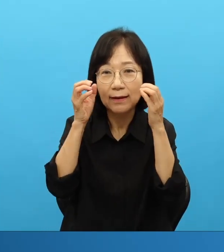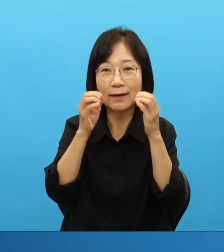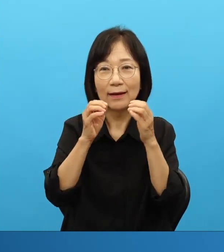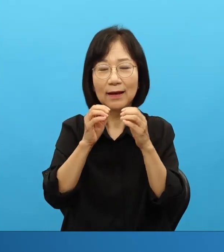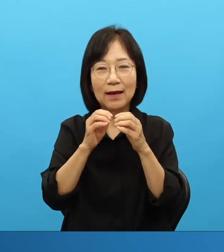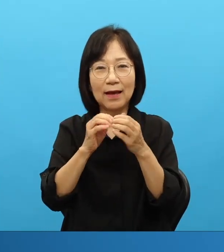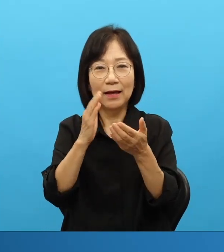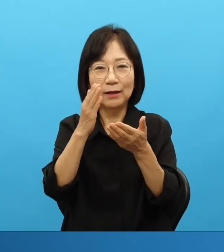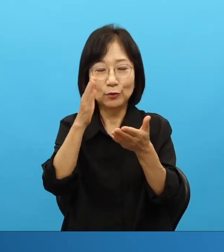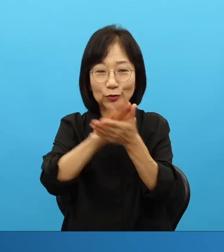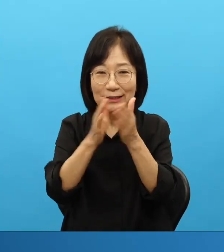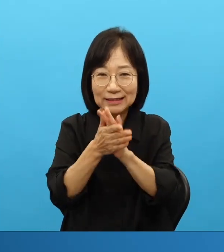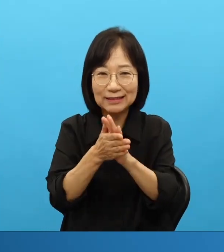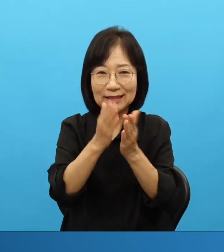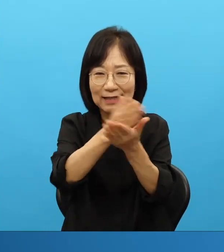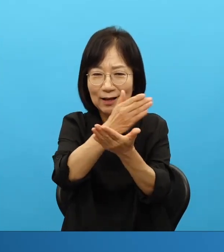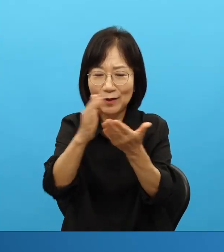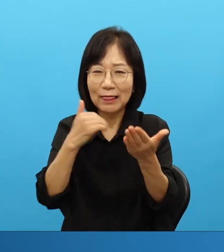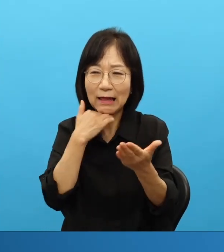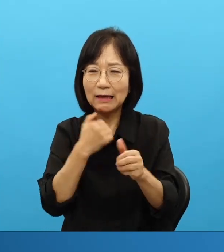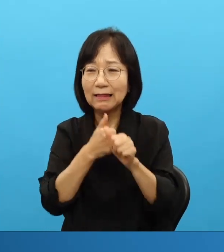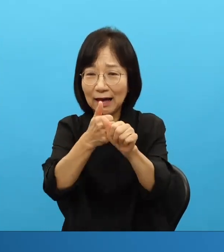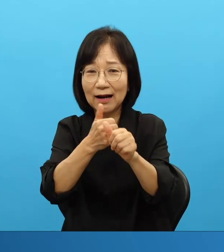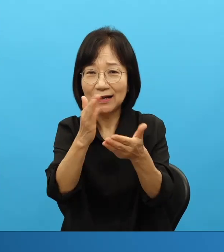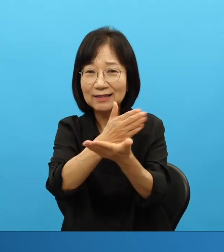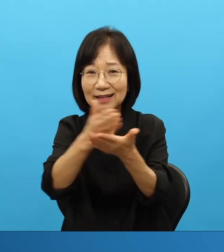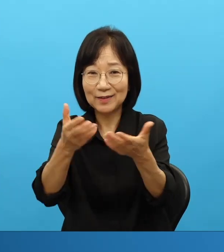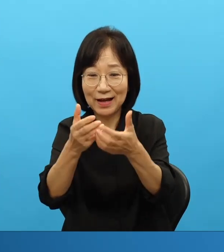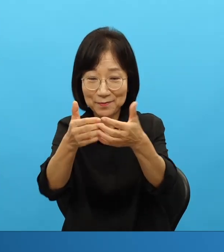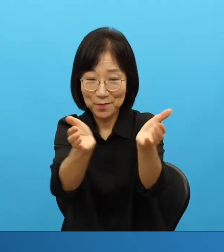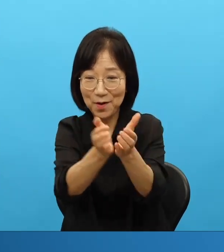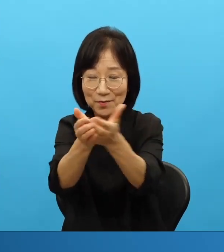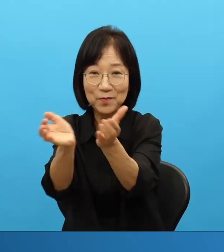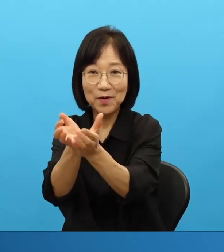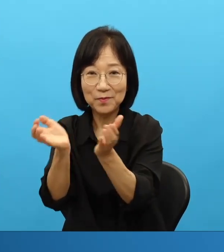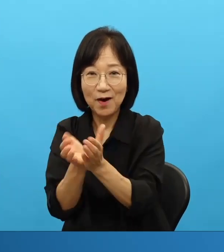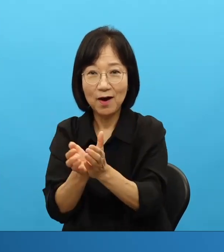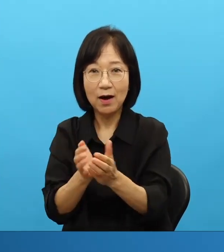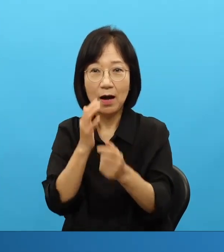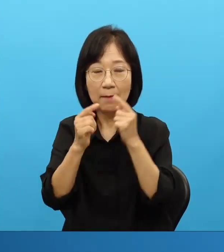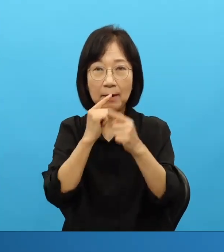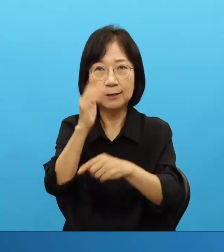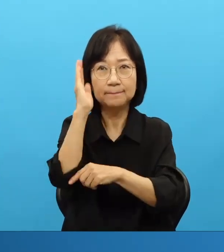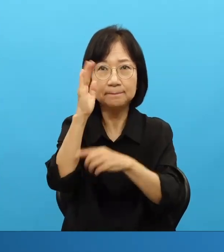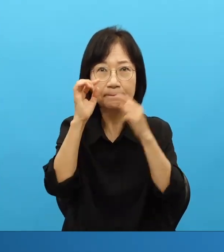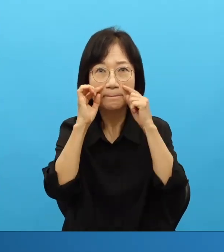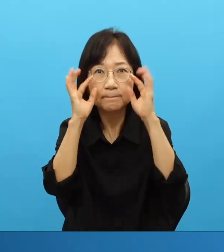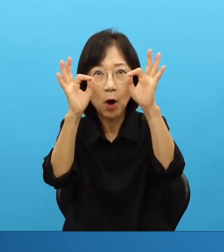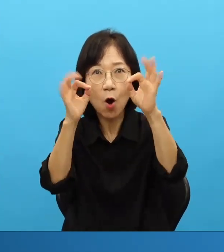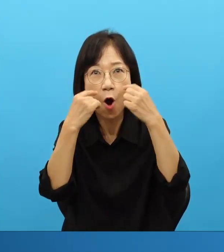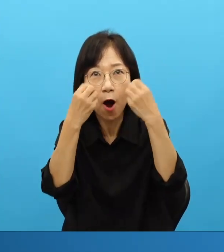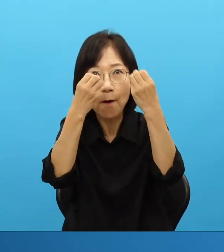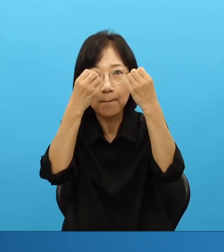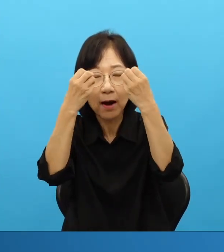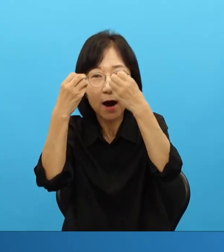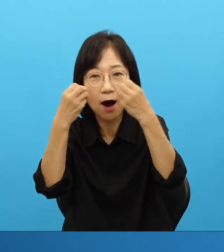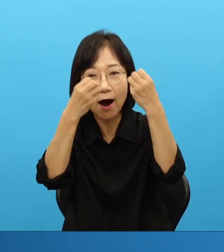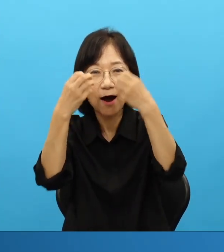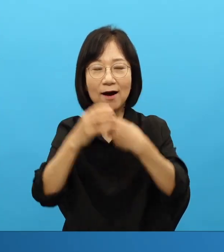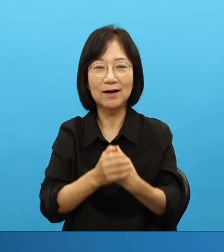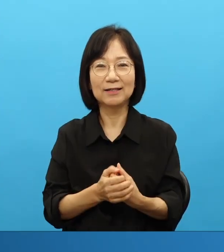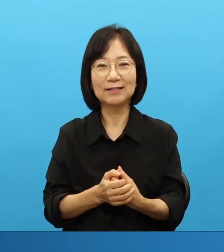초등부로 나뉘어 진행된 계층별 모임 시간. 말씀을 듣는 렘넌트들의 눈이 반짝거립니다.